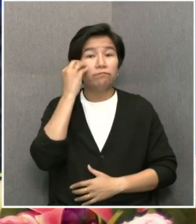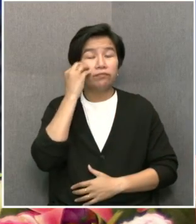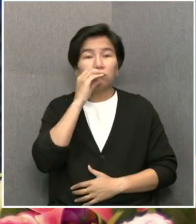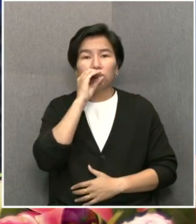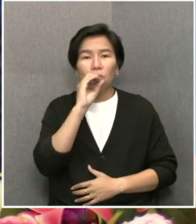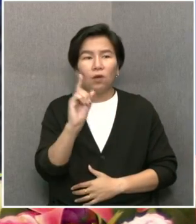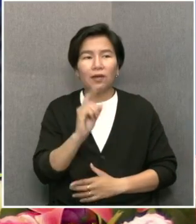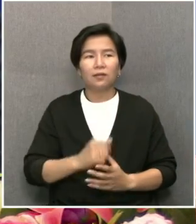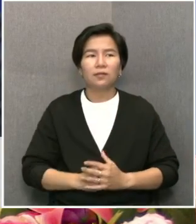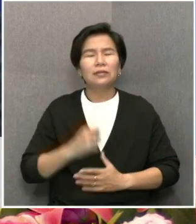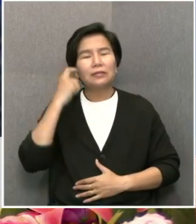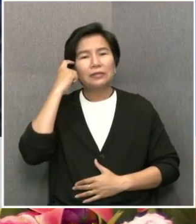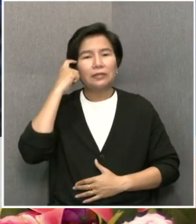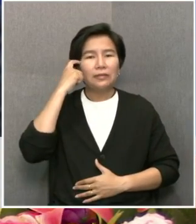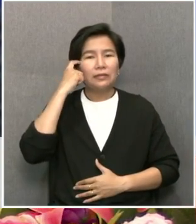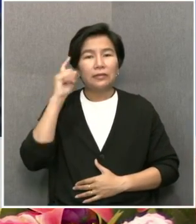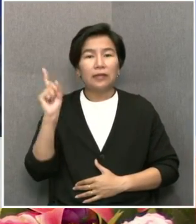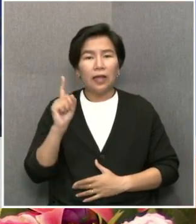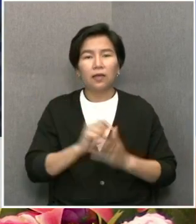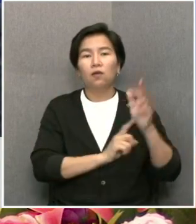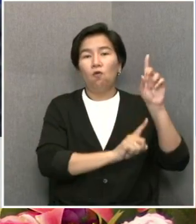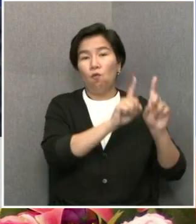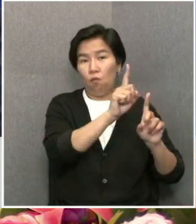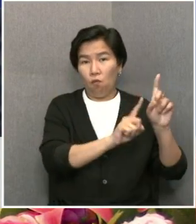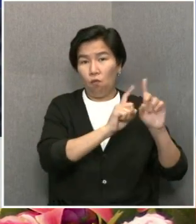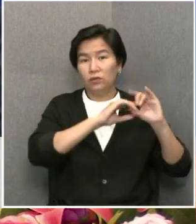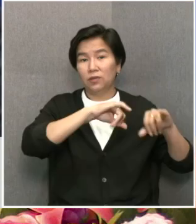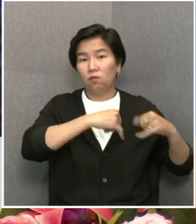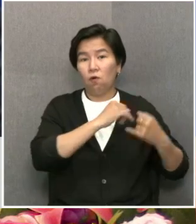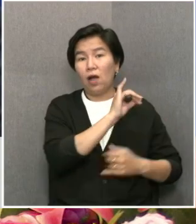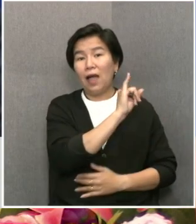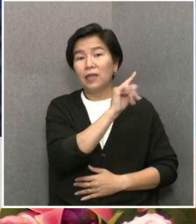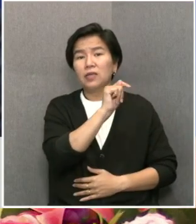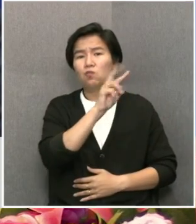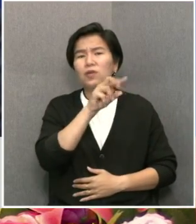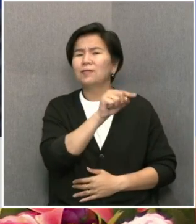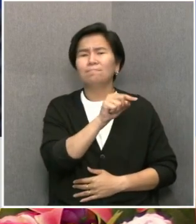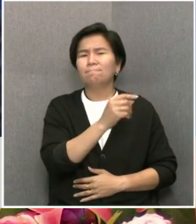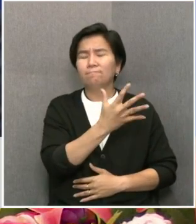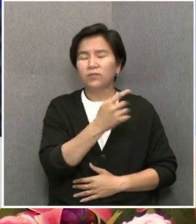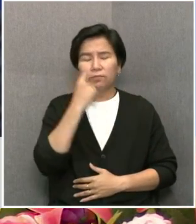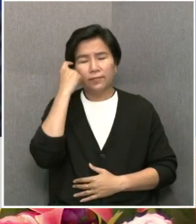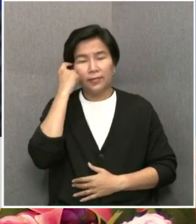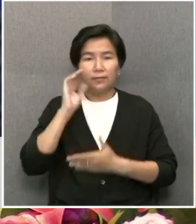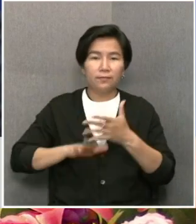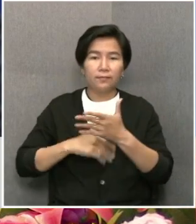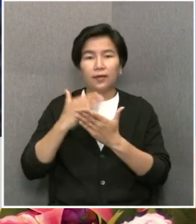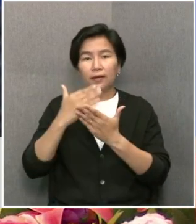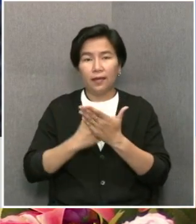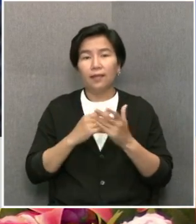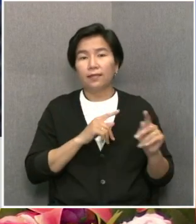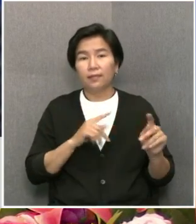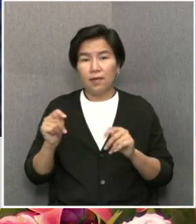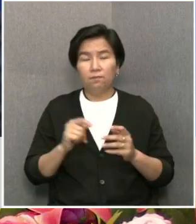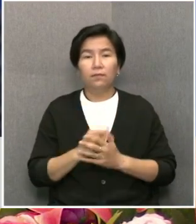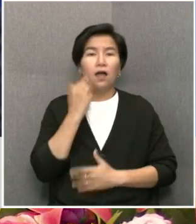เกินความคาดหมายสำหรับประเด็นการถือครองหุ้นไอทีวีในขณะนี้ตนเองได้คิดฉากกระทัดไว้แล้วเพราะว่าเคยเกิดขึ้น